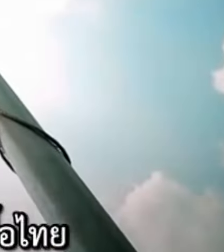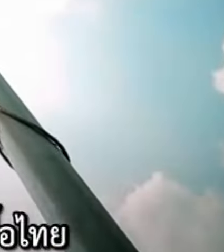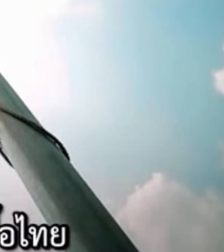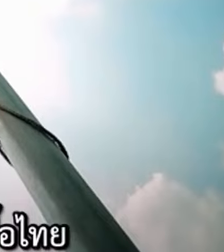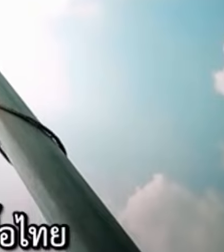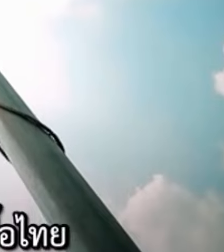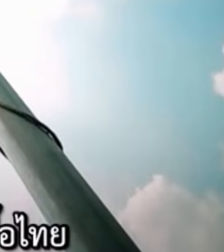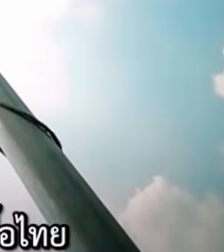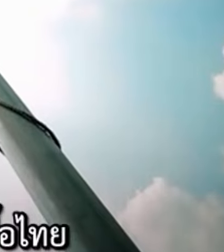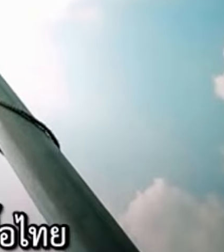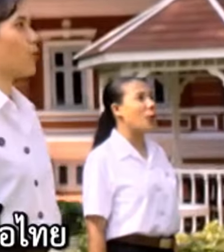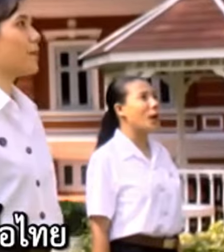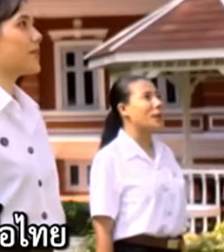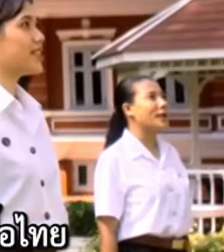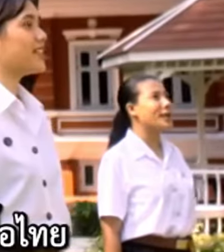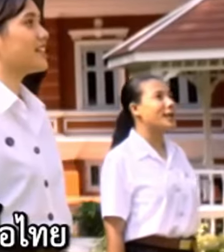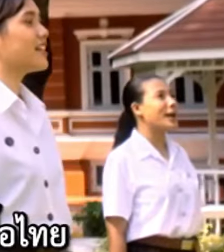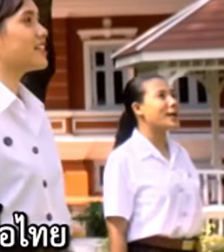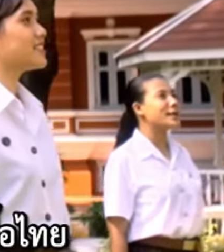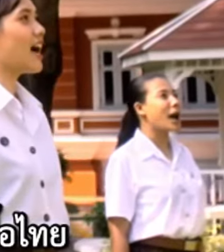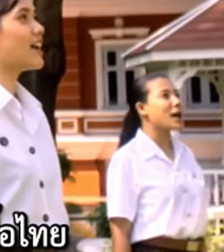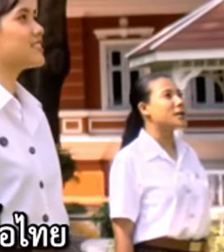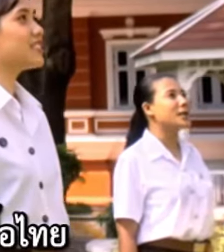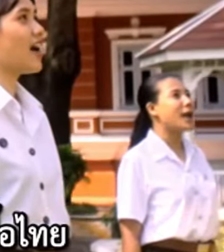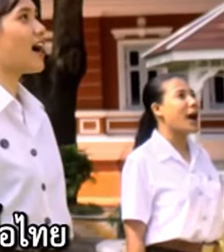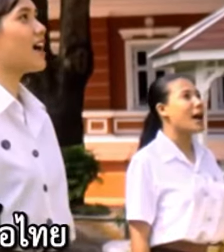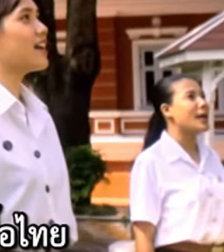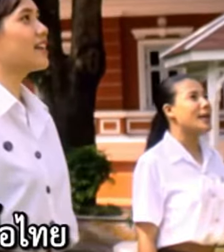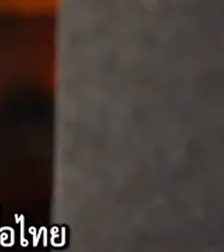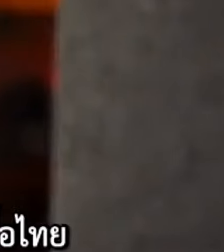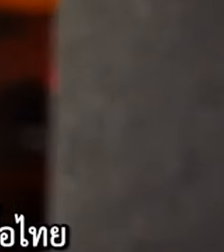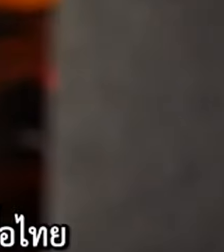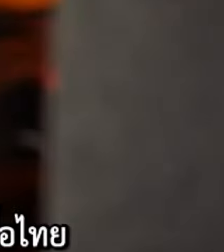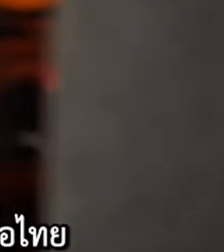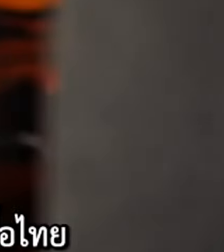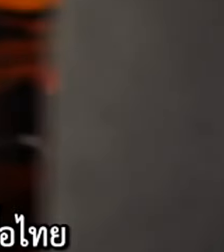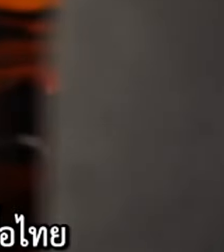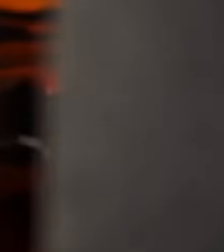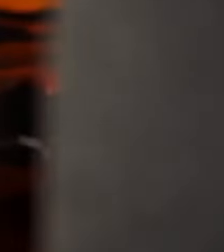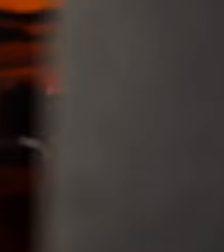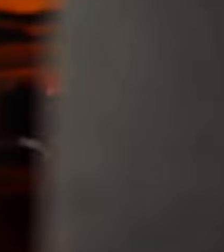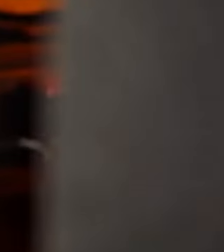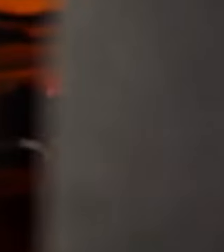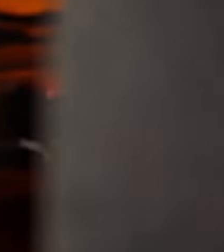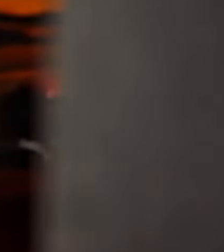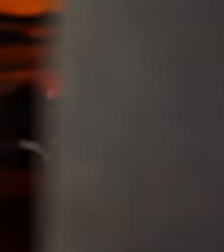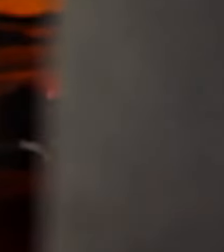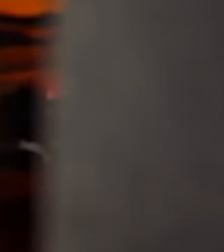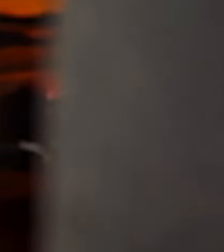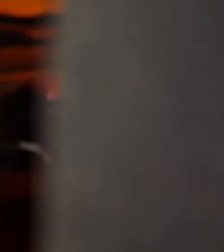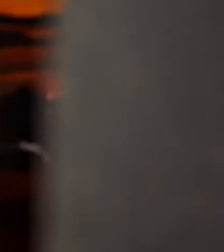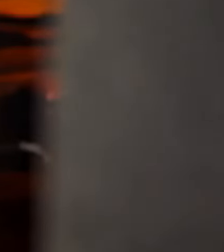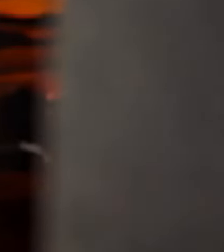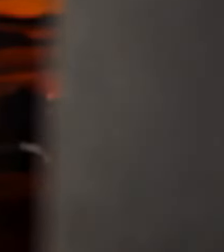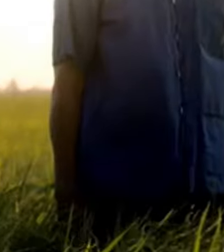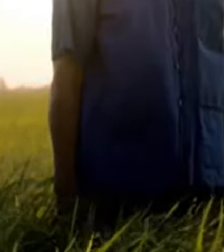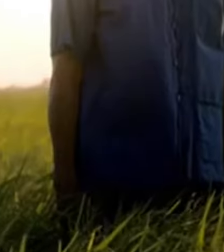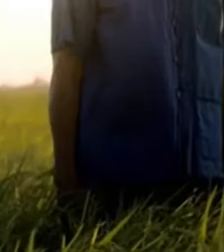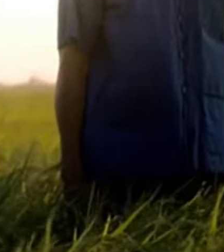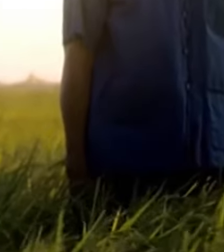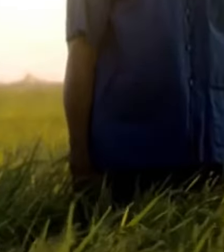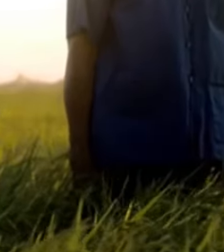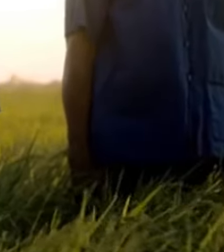ประเทศไทยรวมและเื่อชาติเไทยเป็นประชารั